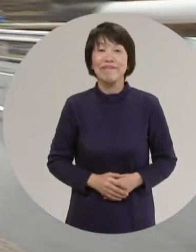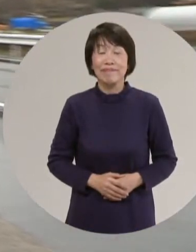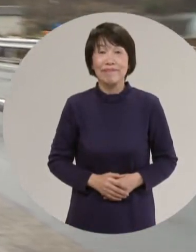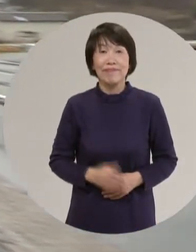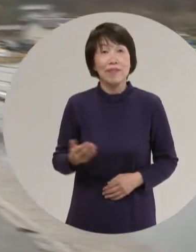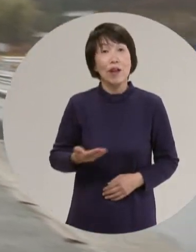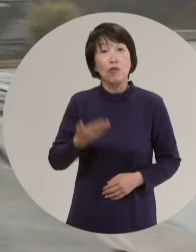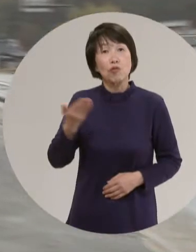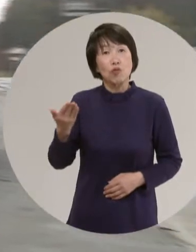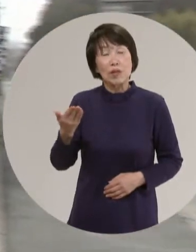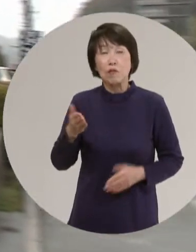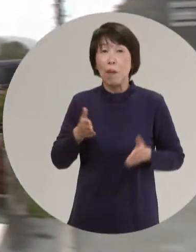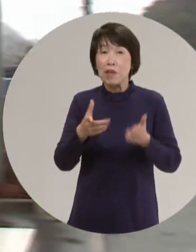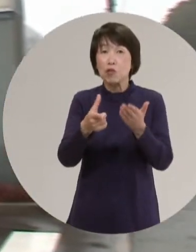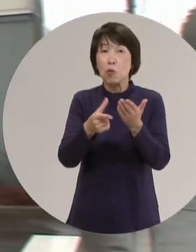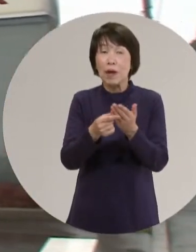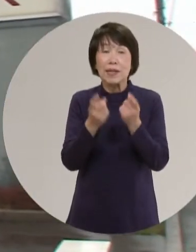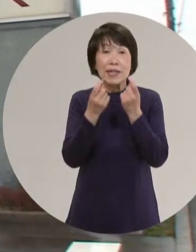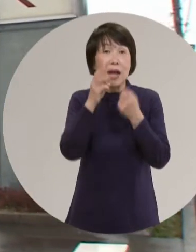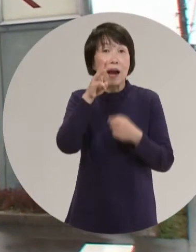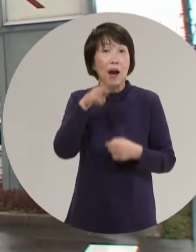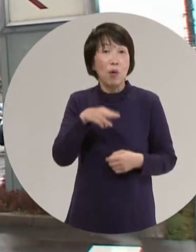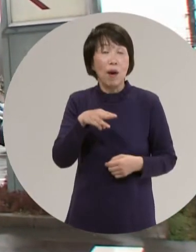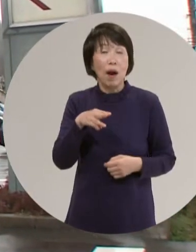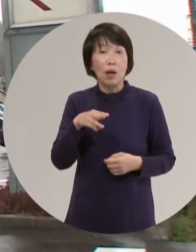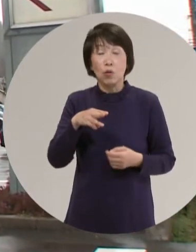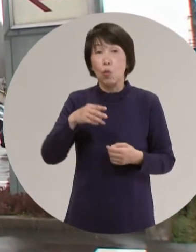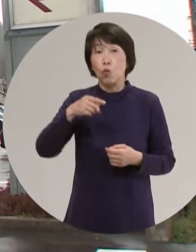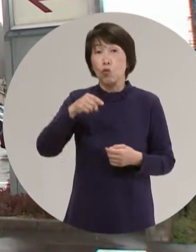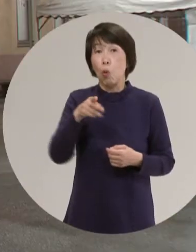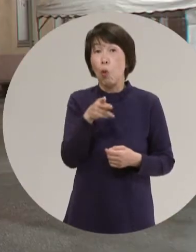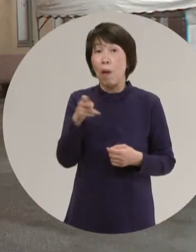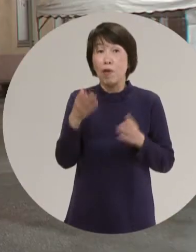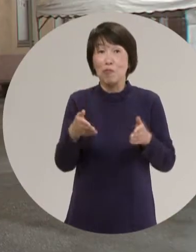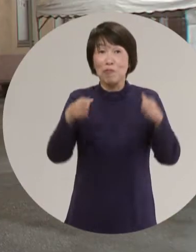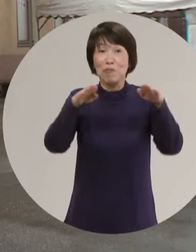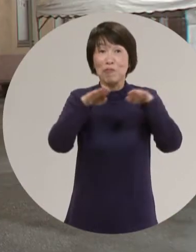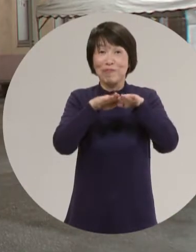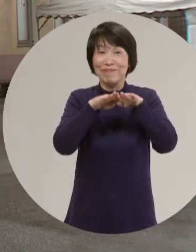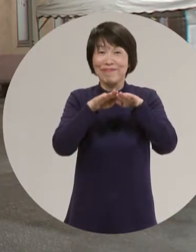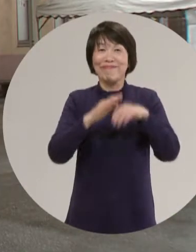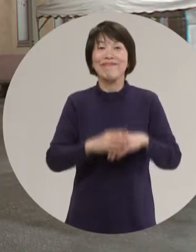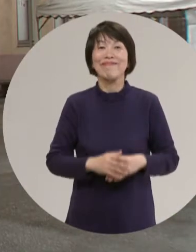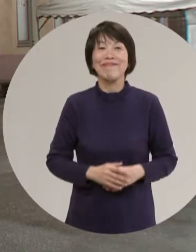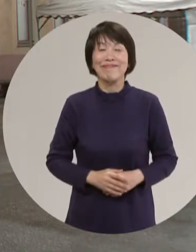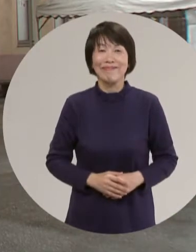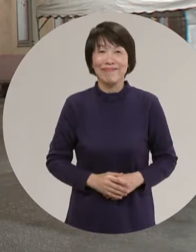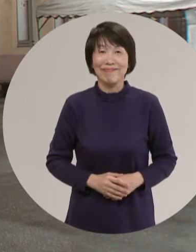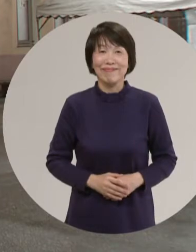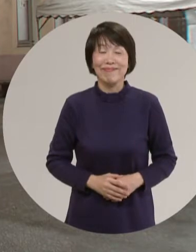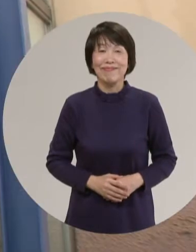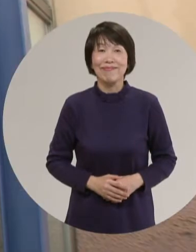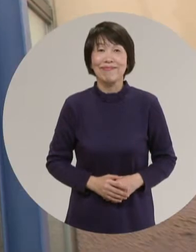続いては道の駅稲川にある食事処そばの館。